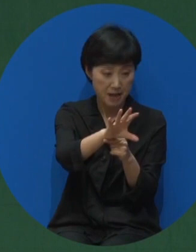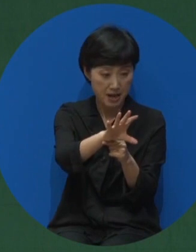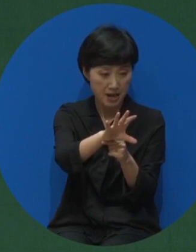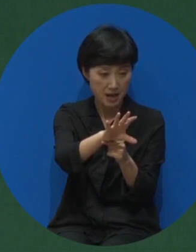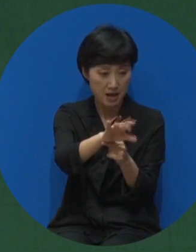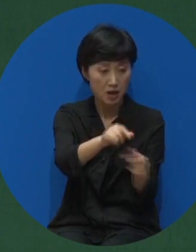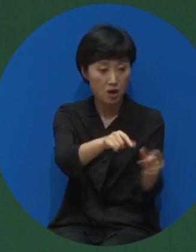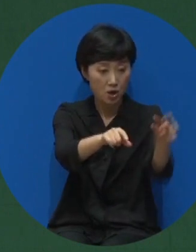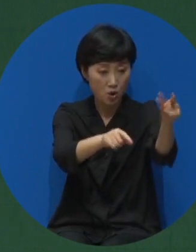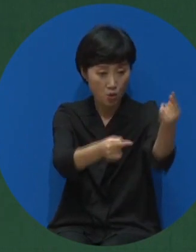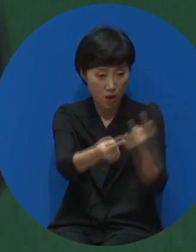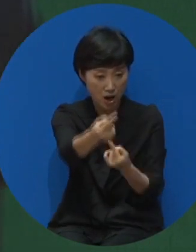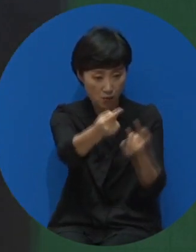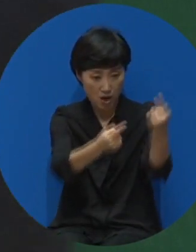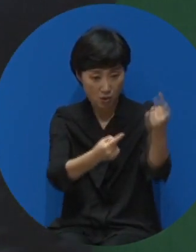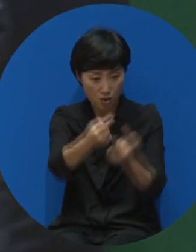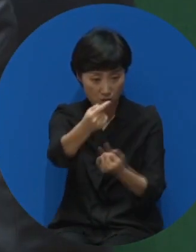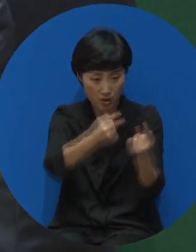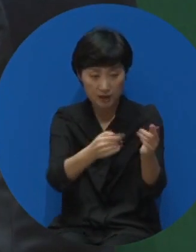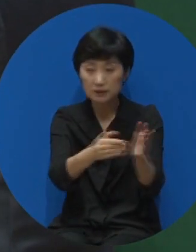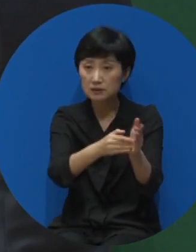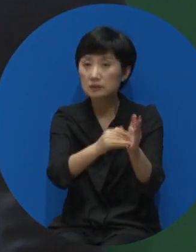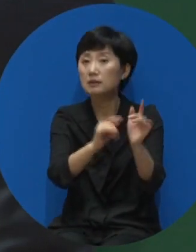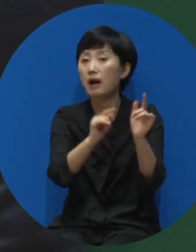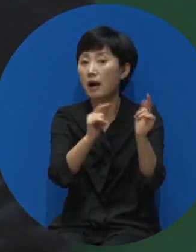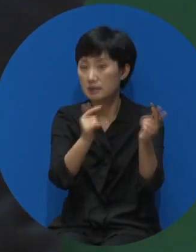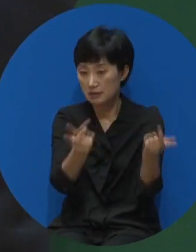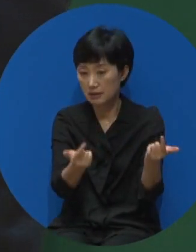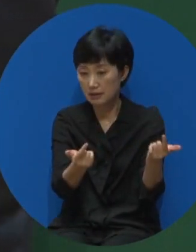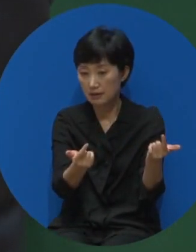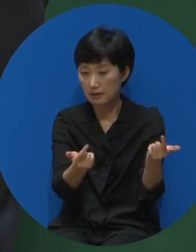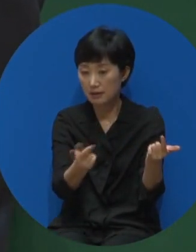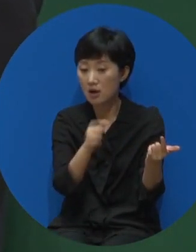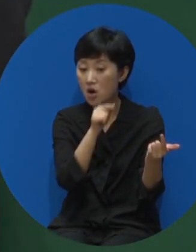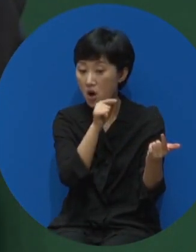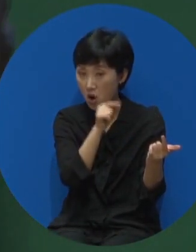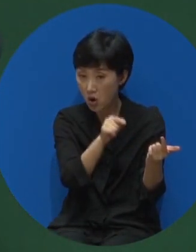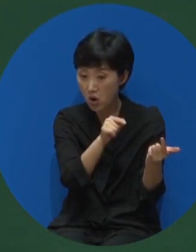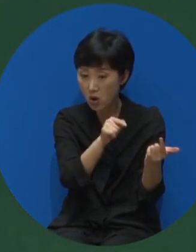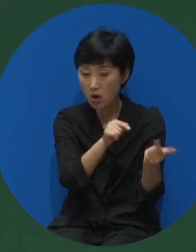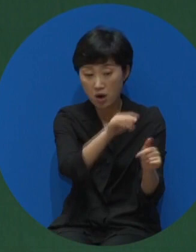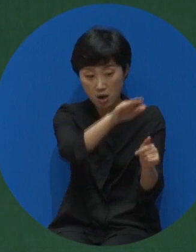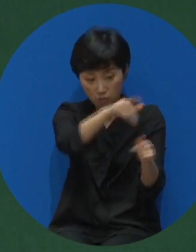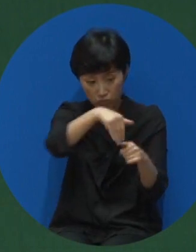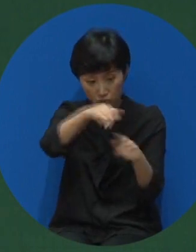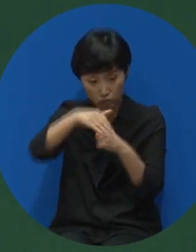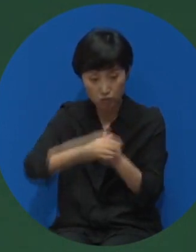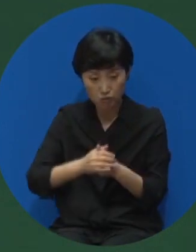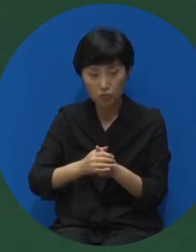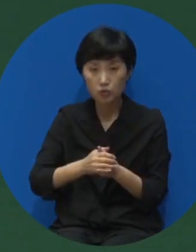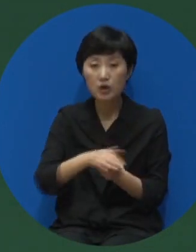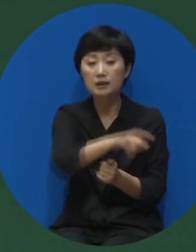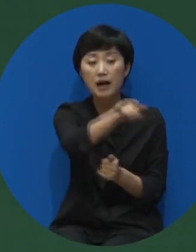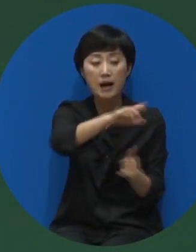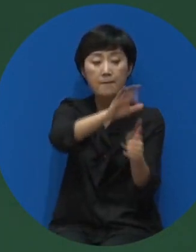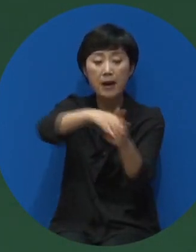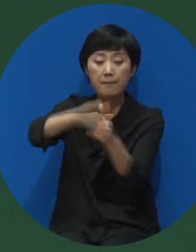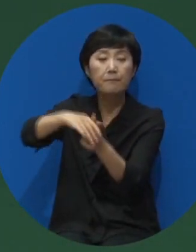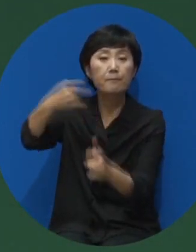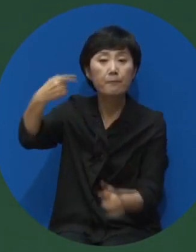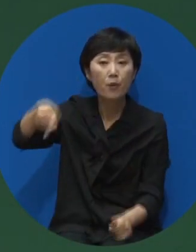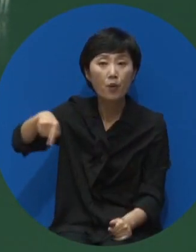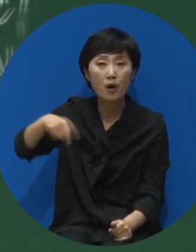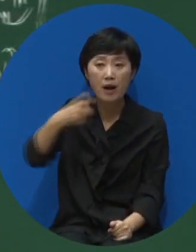거 있어요. 빛을 放って 戻ってくる 선교의 사명이 있지만 それ 이상의 큰 ものが あります. 그를 파수꾼으로 세웠다.